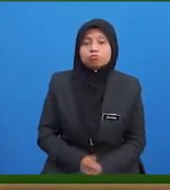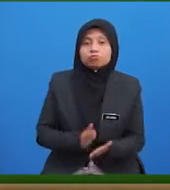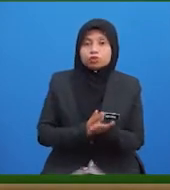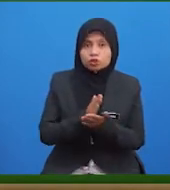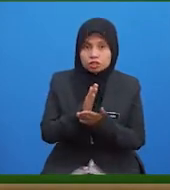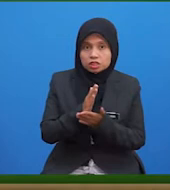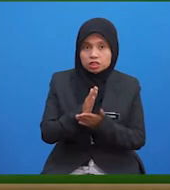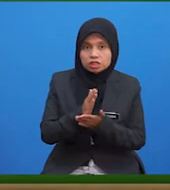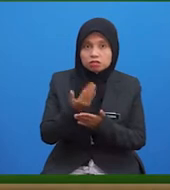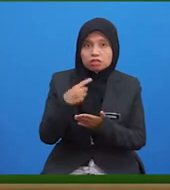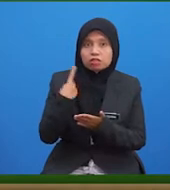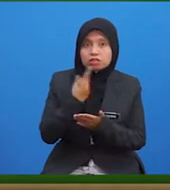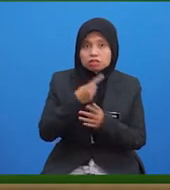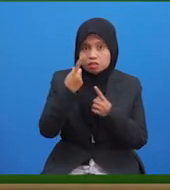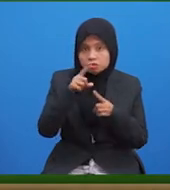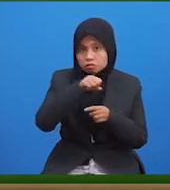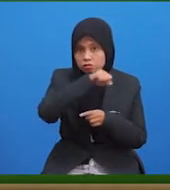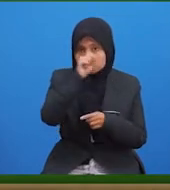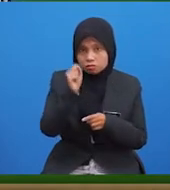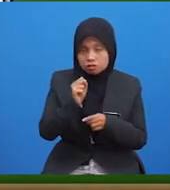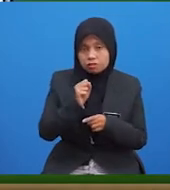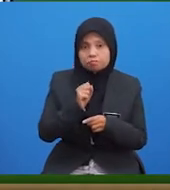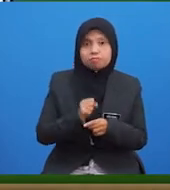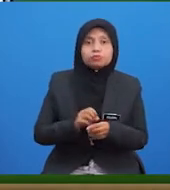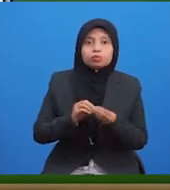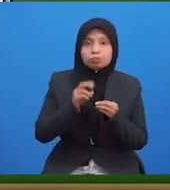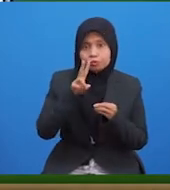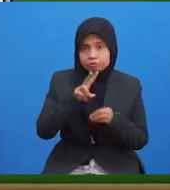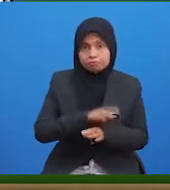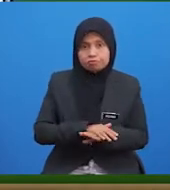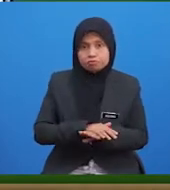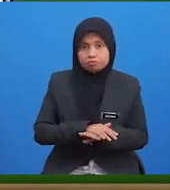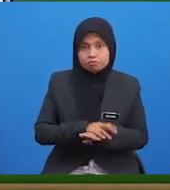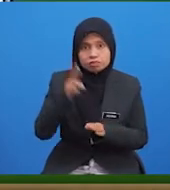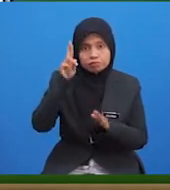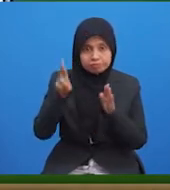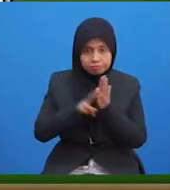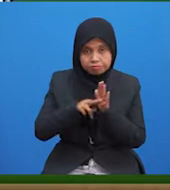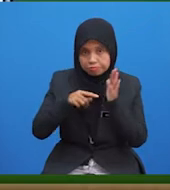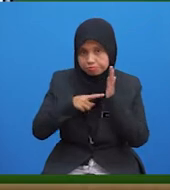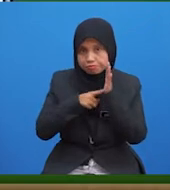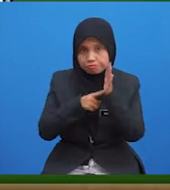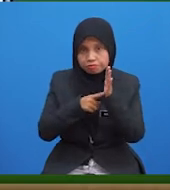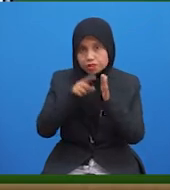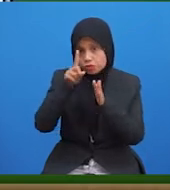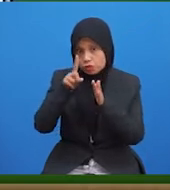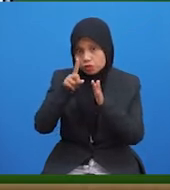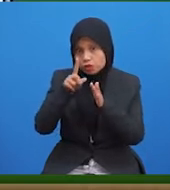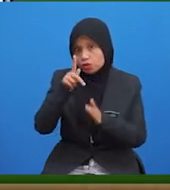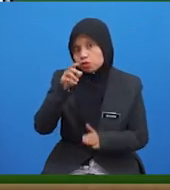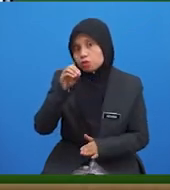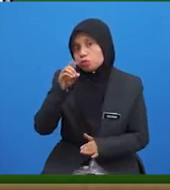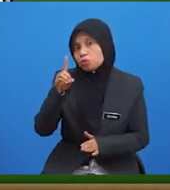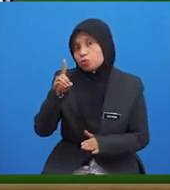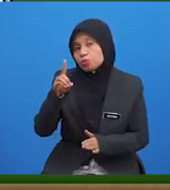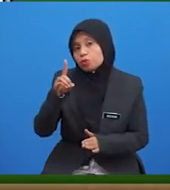Seterusnya, mari kita jawab soalan ini pula. Rajah memaparkan satu kod atur